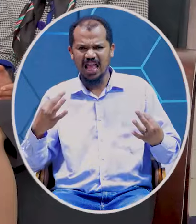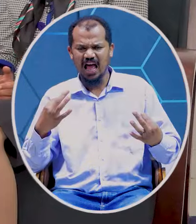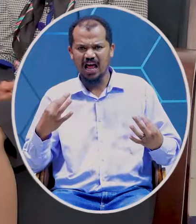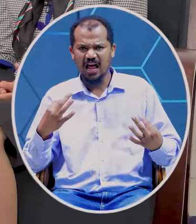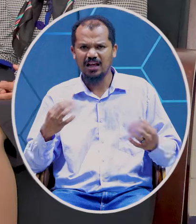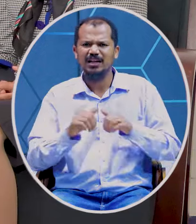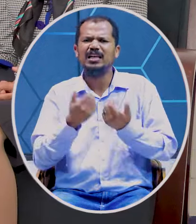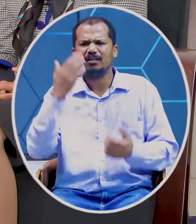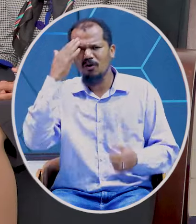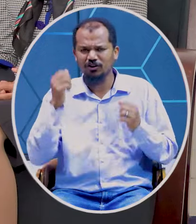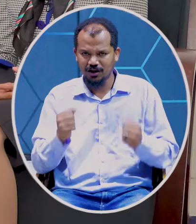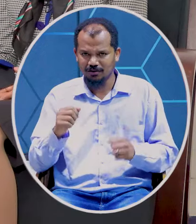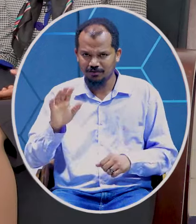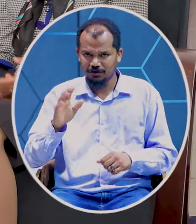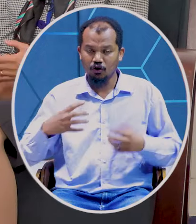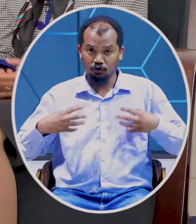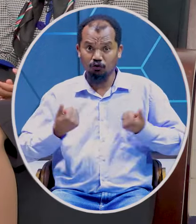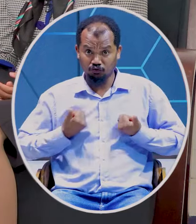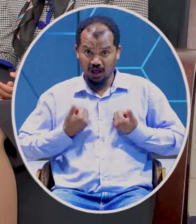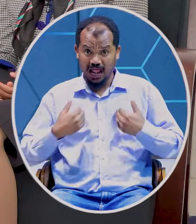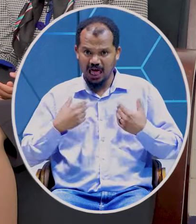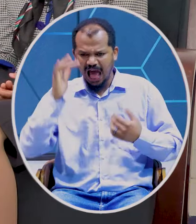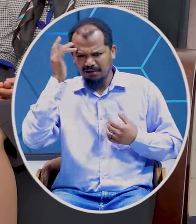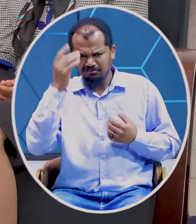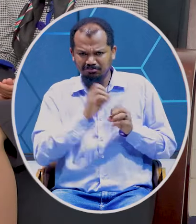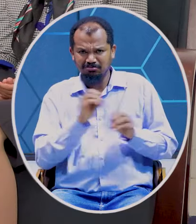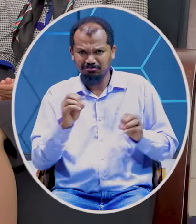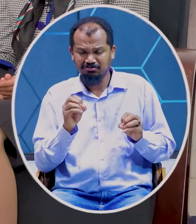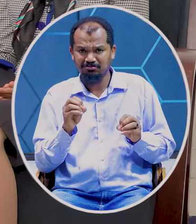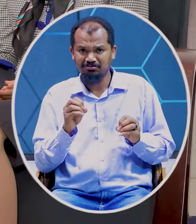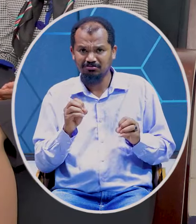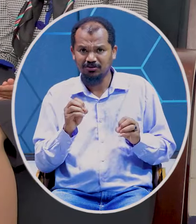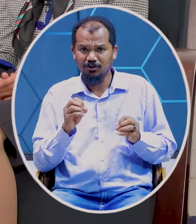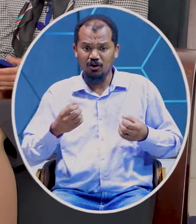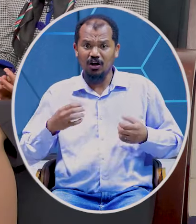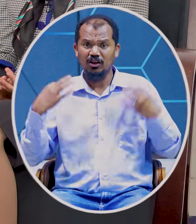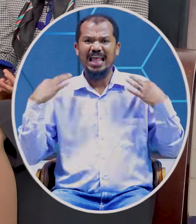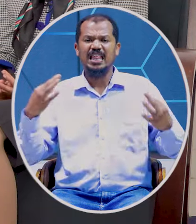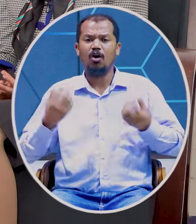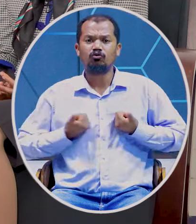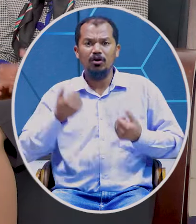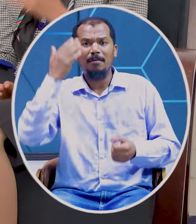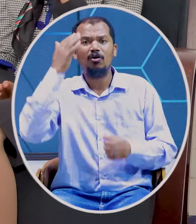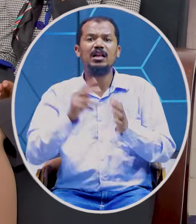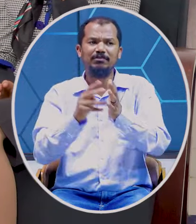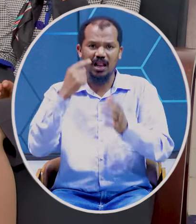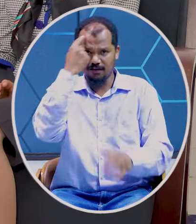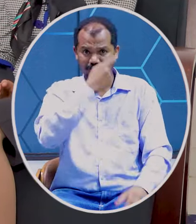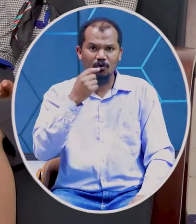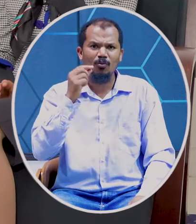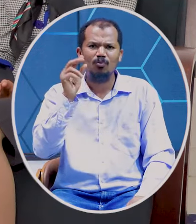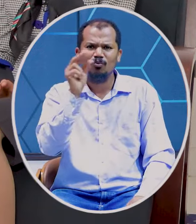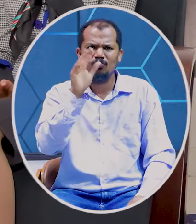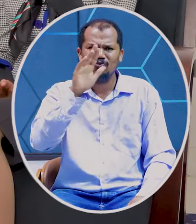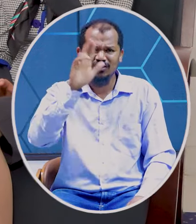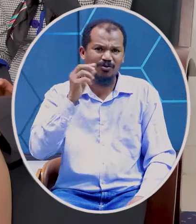ማወቅ ማለት ነው። በምን እንለያለን? ጡት አለን አያመንም ካላመመን ልክ ነው። እሺ፣ ጤናኛውን ጡት ማወቅ ማለት ለምሳሌ ፊታችን